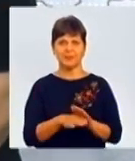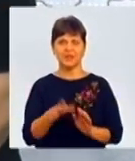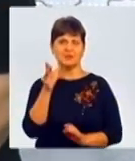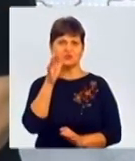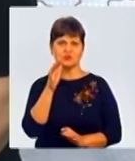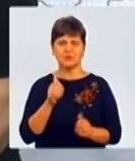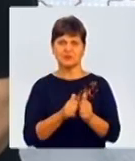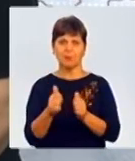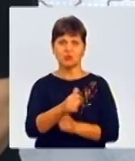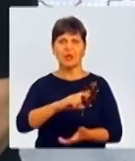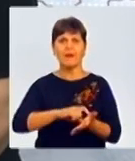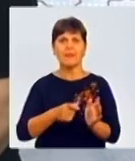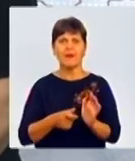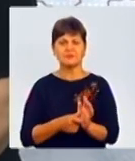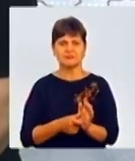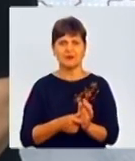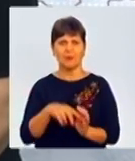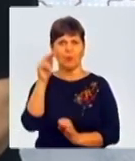позакласних годин і навіть